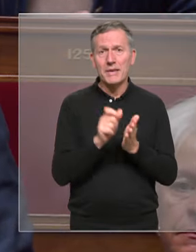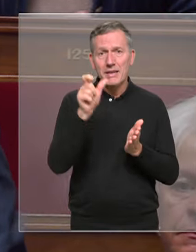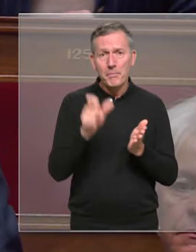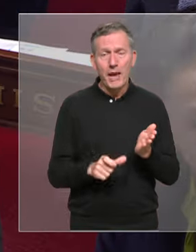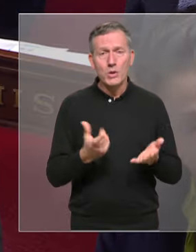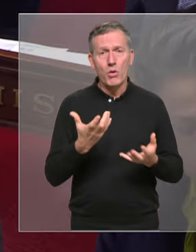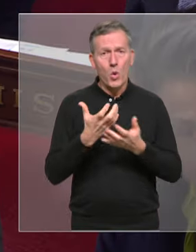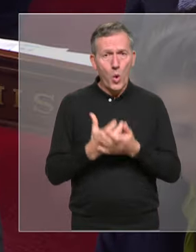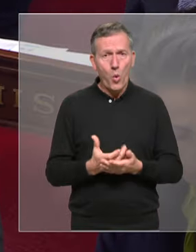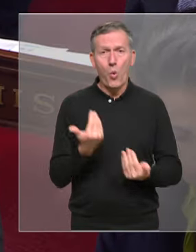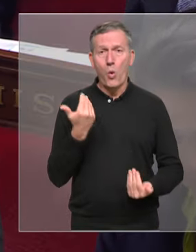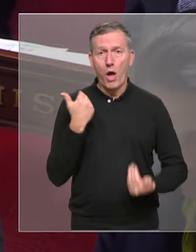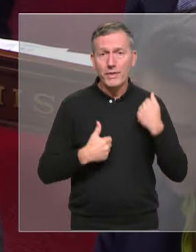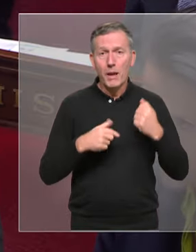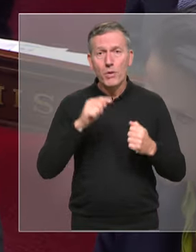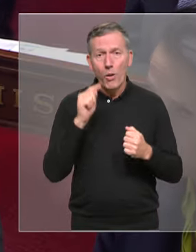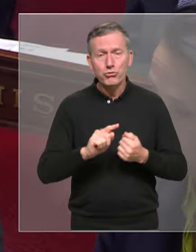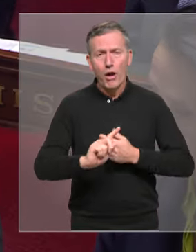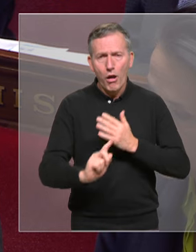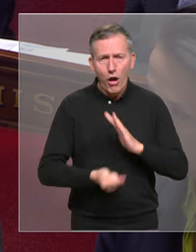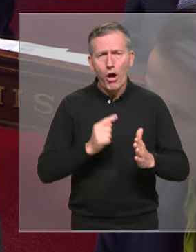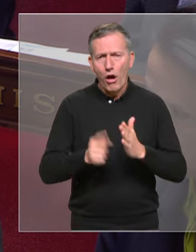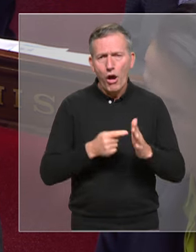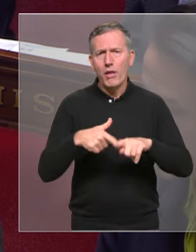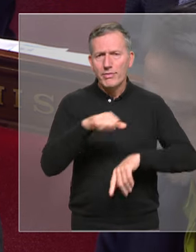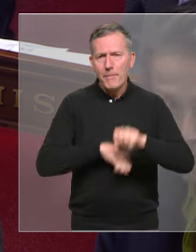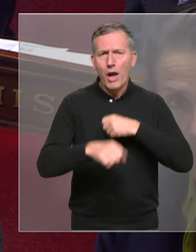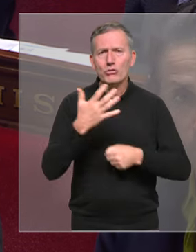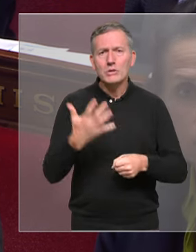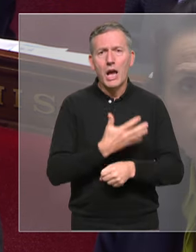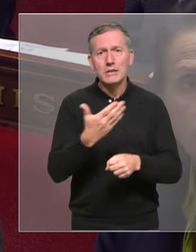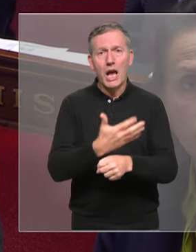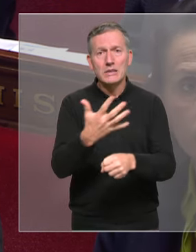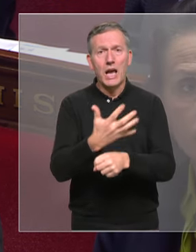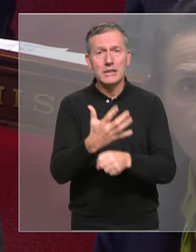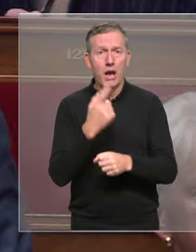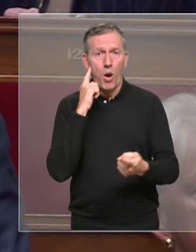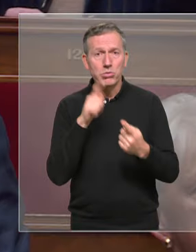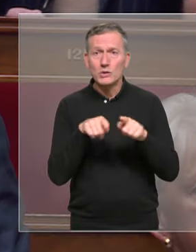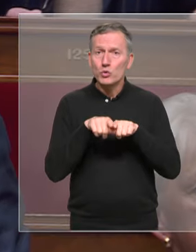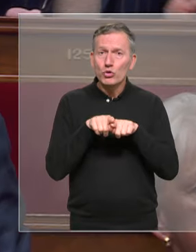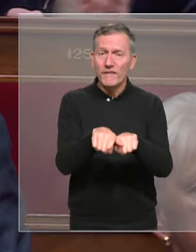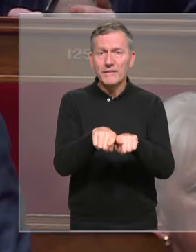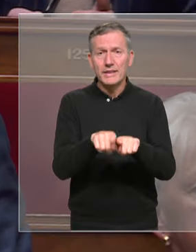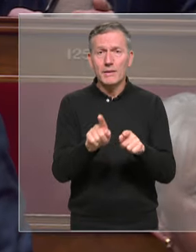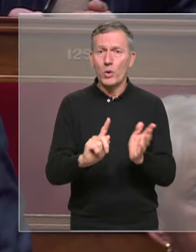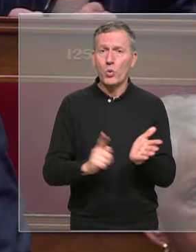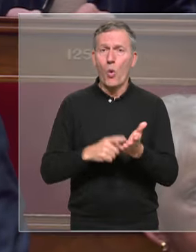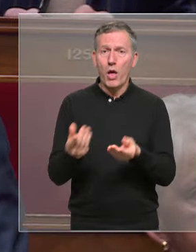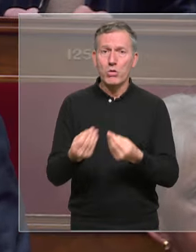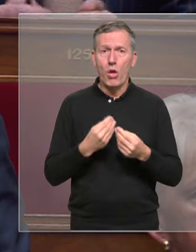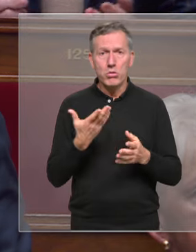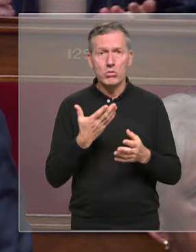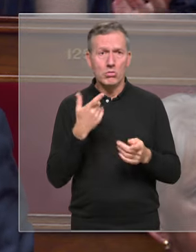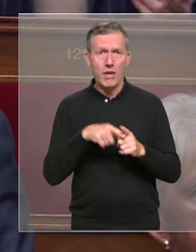handicapée devait, par exemple, refaire inlassablement les mêmes démarches tous les 5 ans pour justifier son handicap et obtenir les droits qui lui étaient pourtant